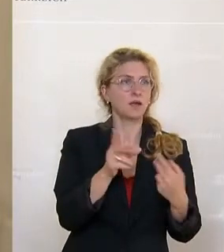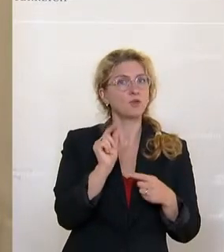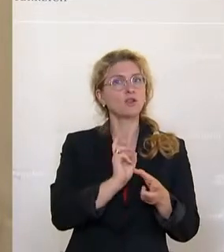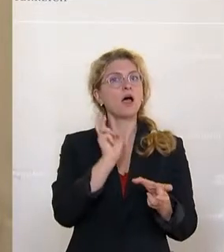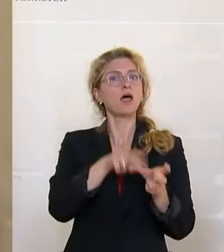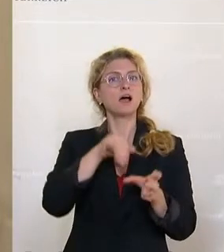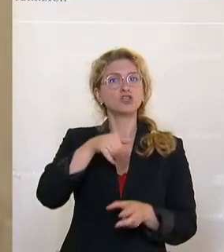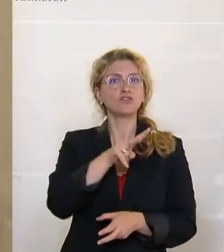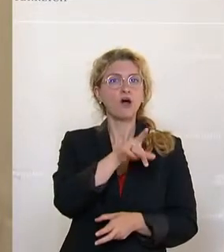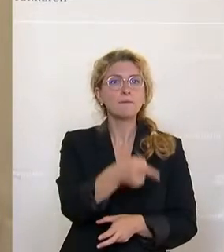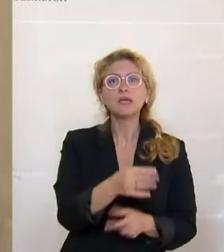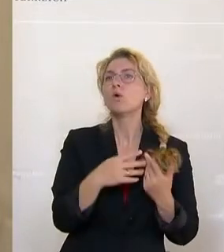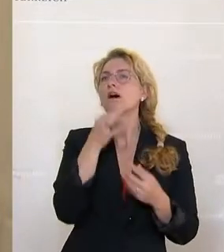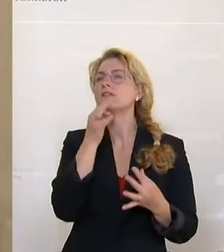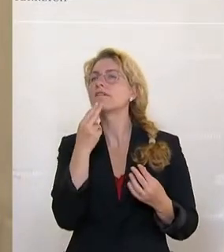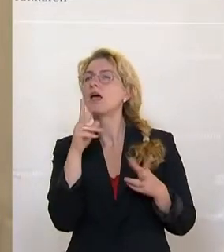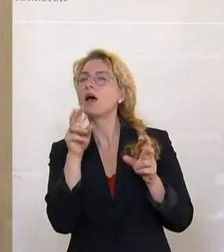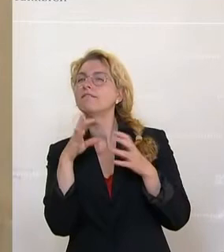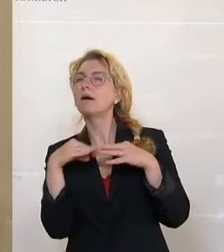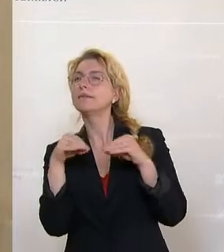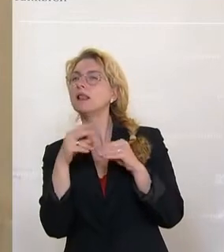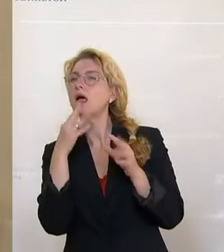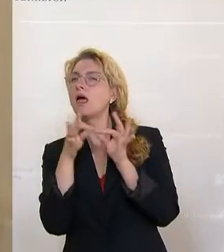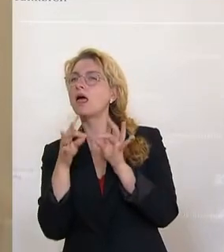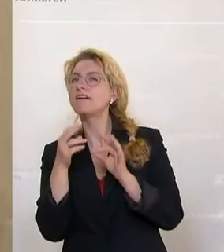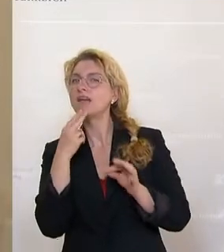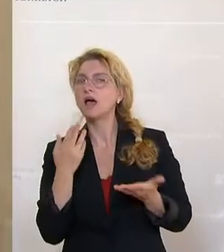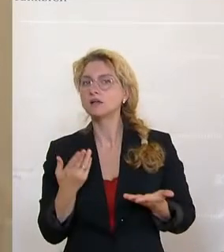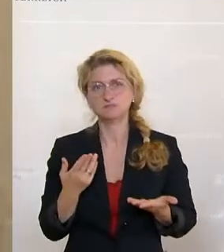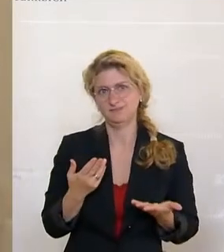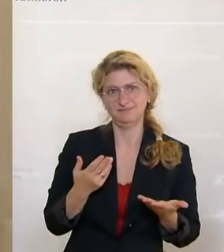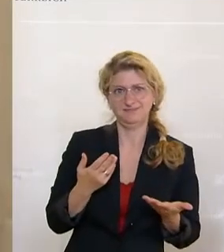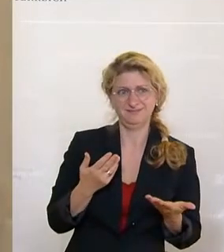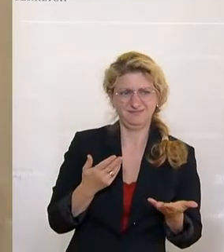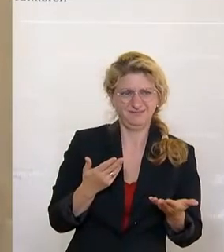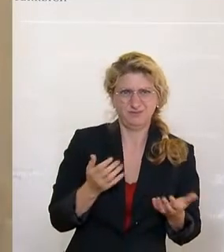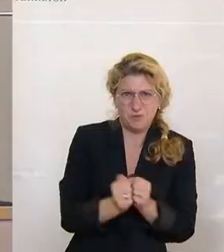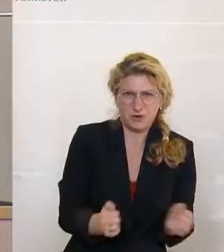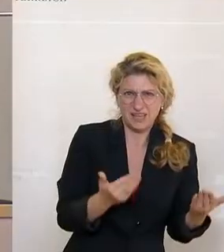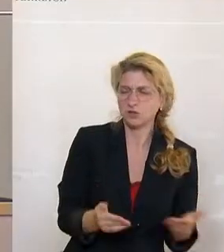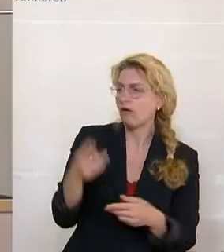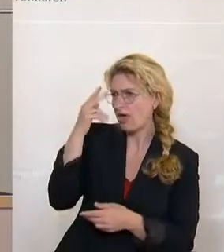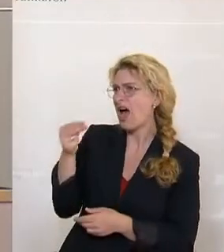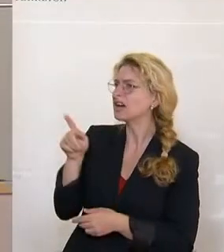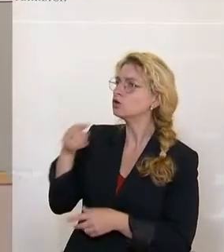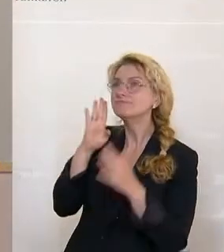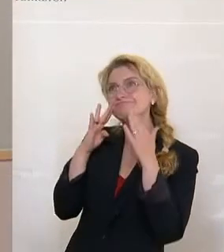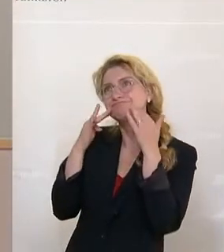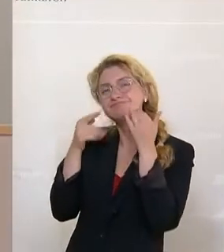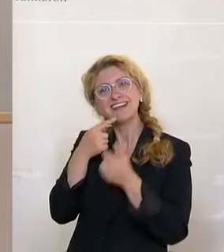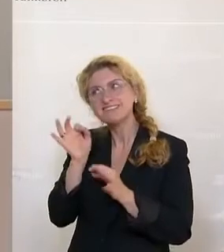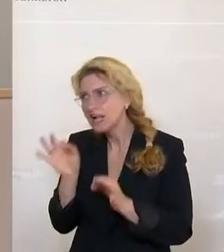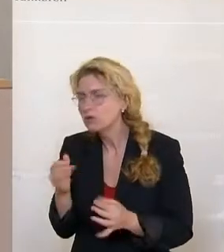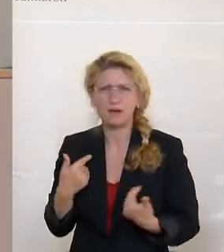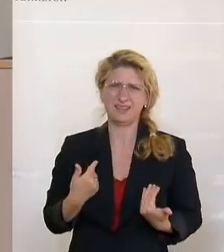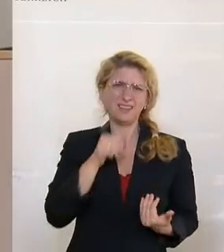erkundigt sich, wer so Familie ist. Aber das kann es ja nicht sein. Wird Ihnen vielleicht gefallen, Herr Hanger, Sie lächeln ganz vergnügt, aber das ist nicht das, was wir